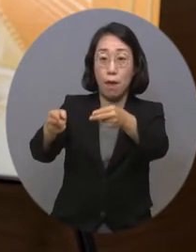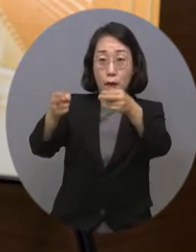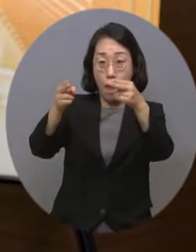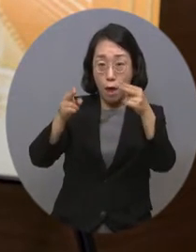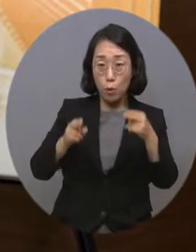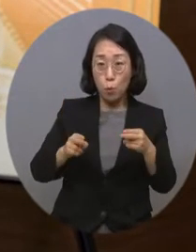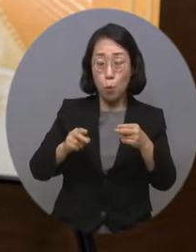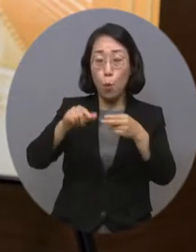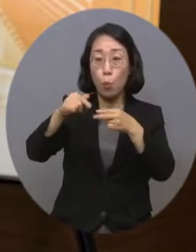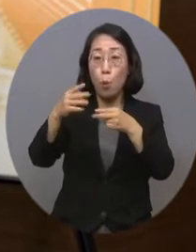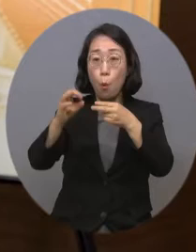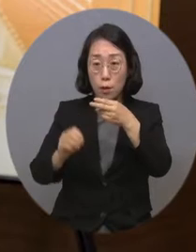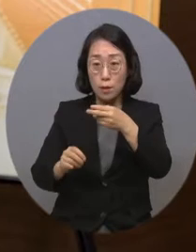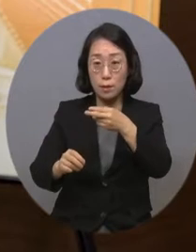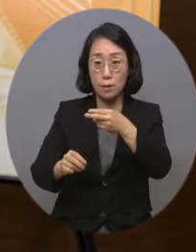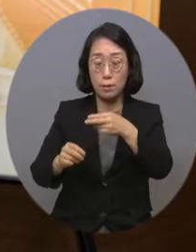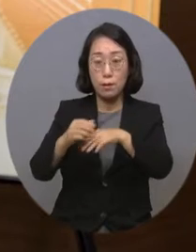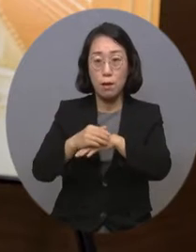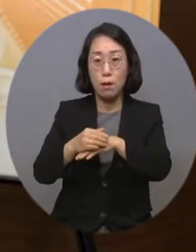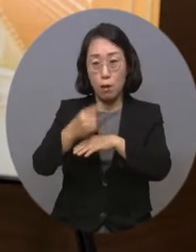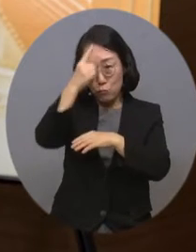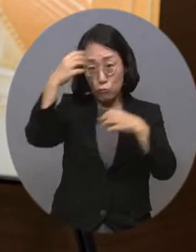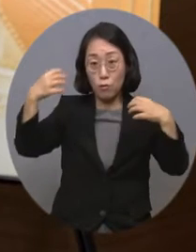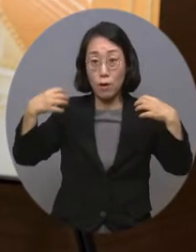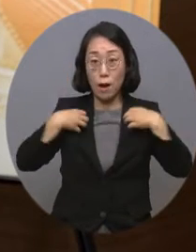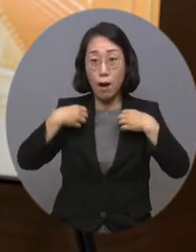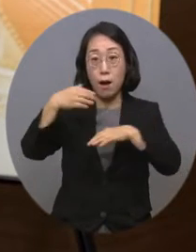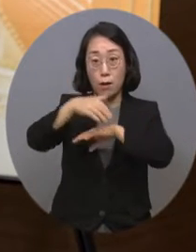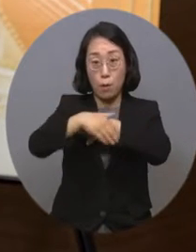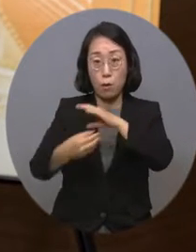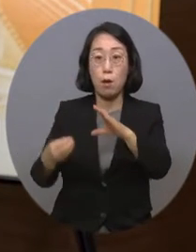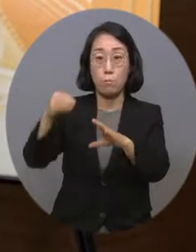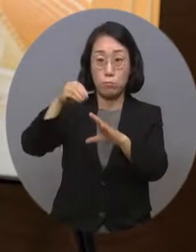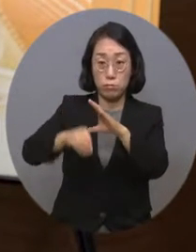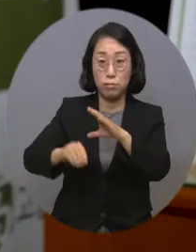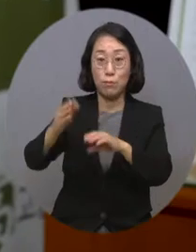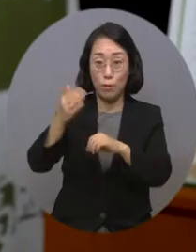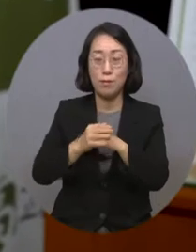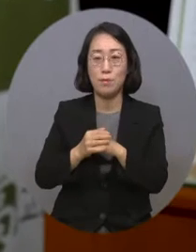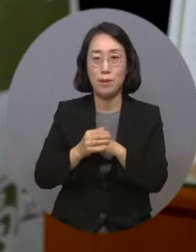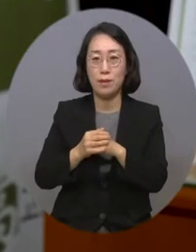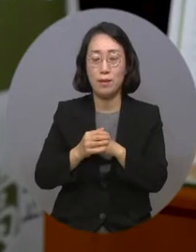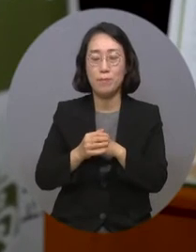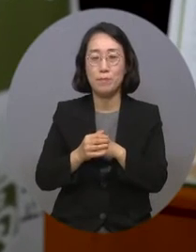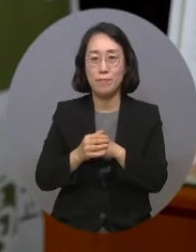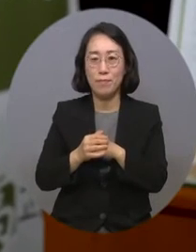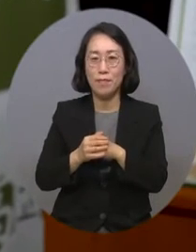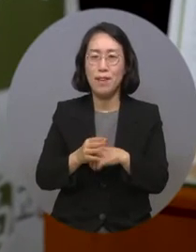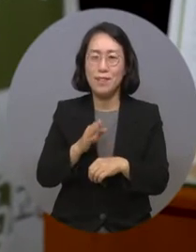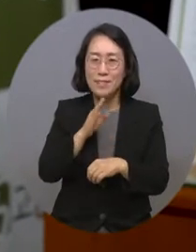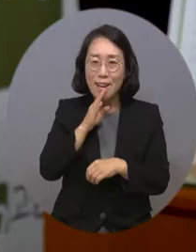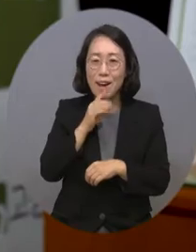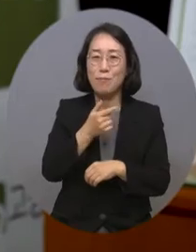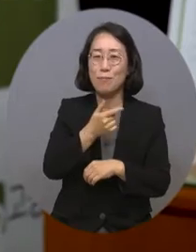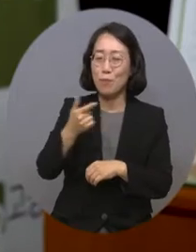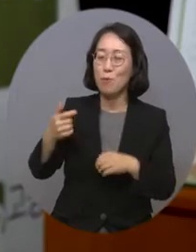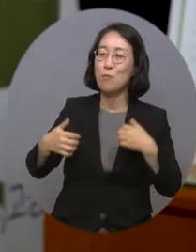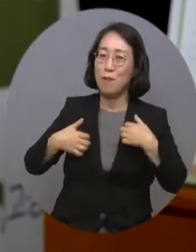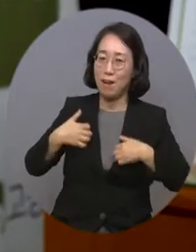반영이 되었습니다. 그렇습니다. 네, 그 의미와 향후 사업계획에 대해서 말씀 부탁드리겠습니다. 네, 참 반가운 일입니다.